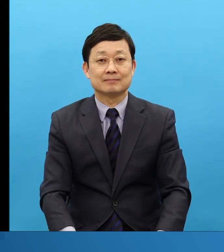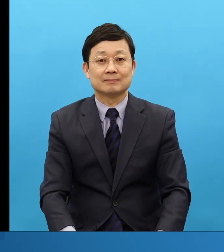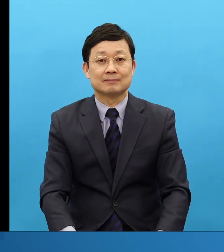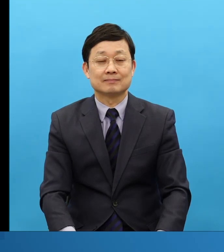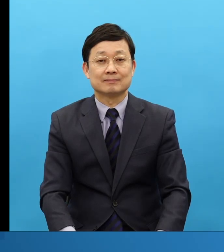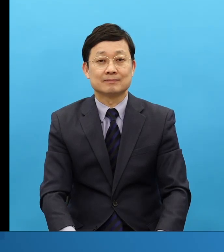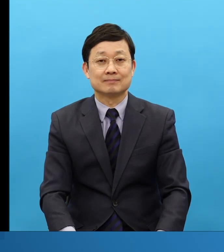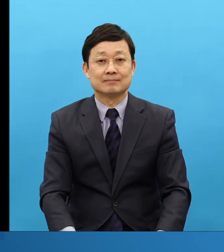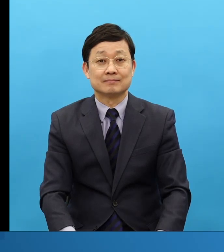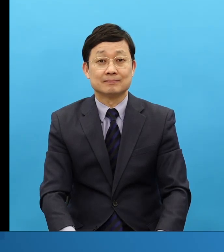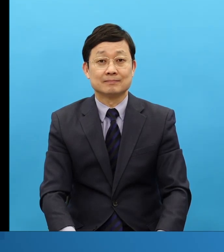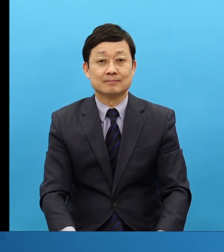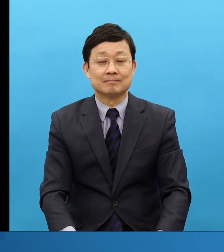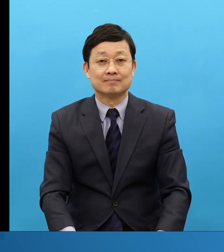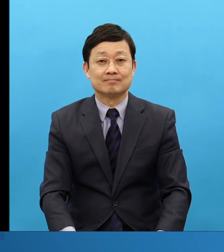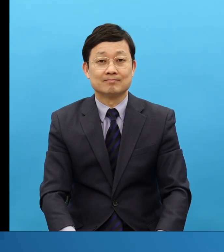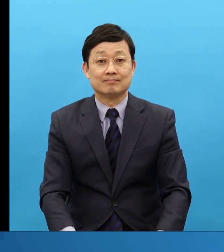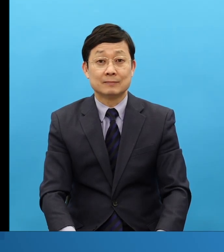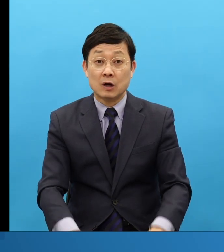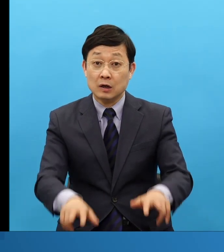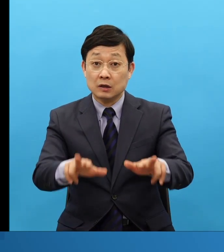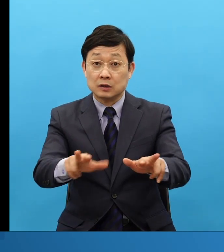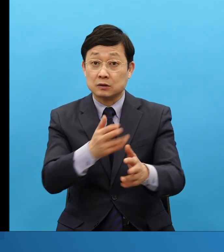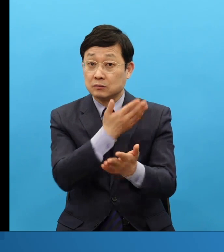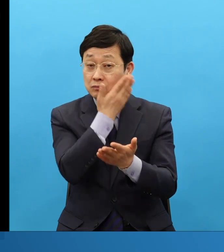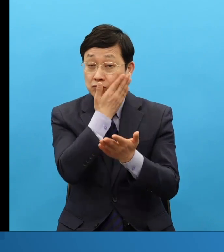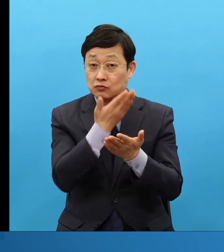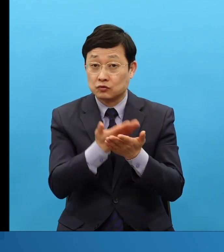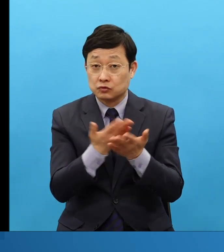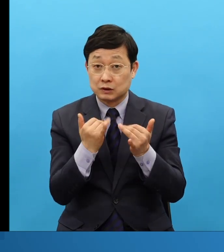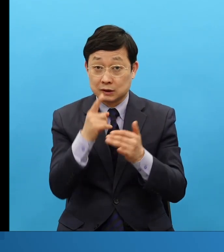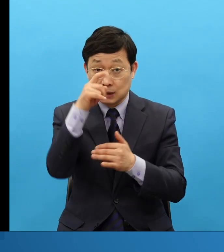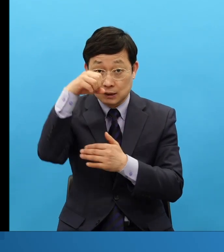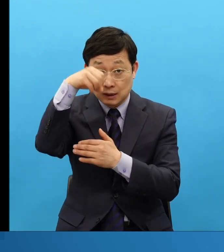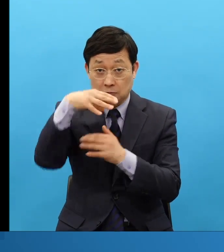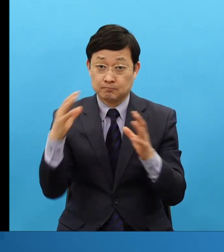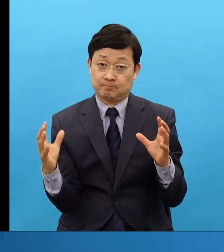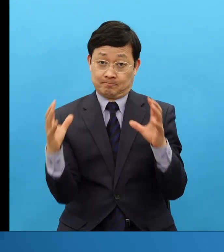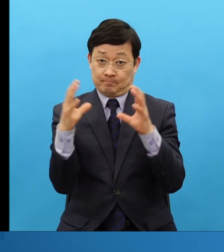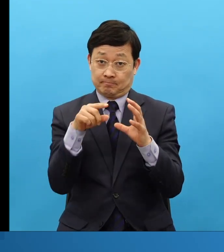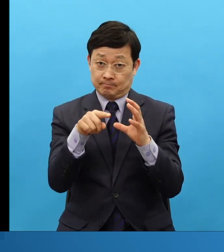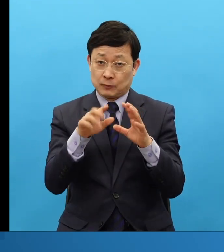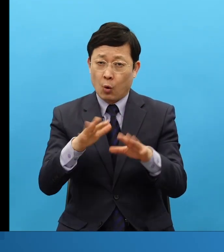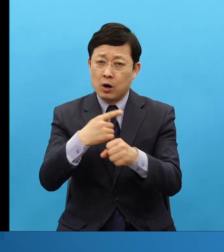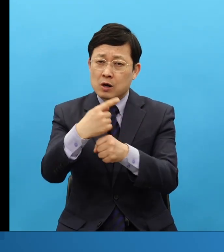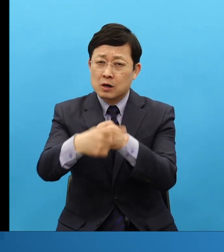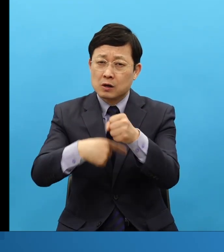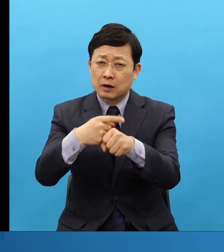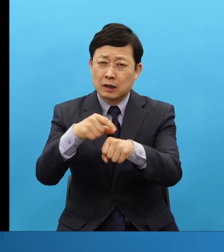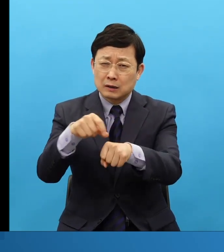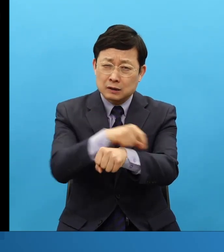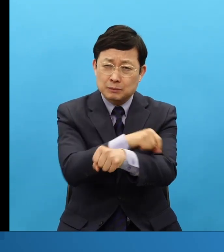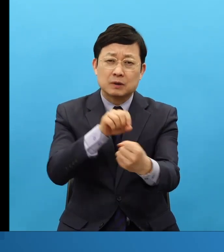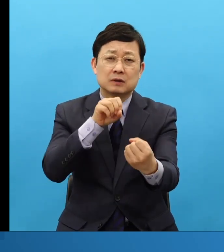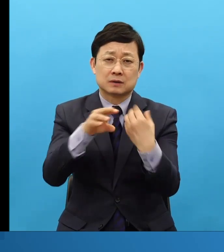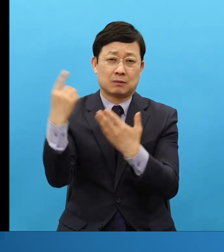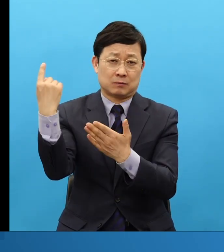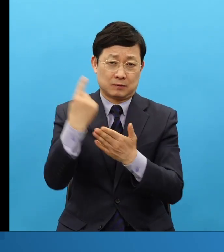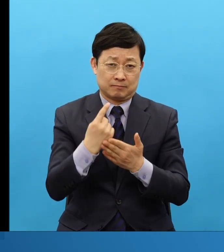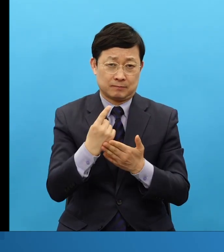그런 중에 지금 우리는 중직자 시대 올해에는 특별한 응답이 올 겁니다. 크게 세 가지를 할 겁니다.